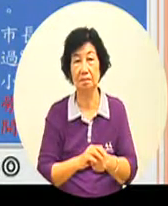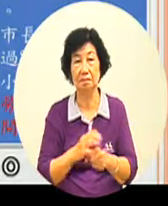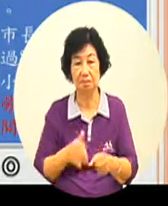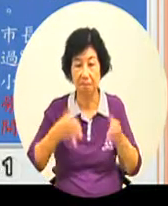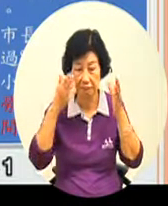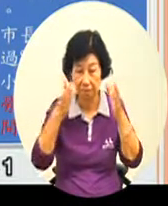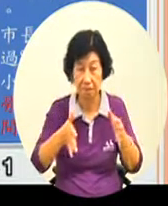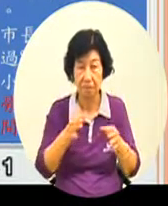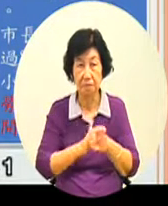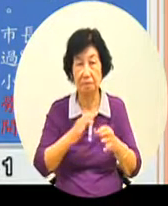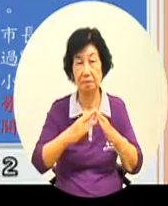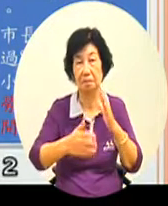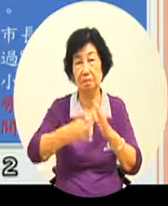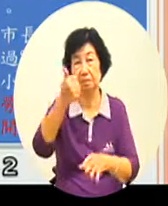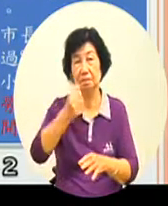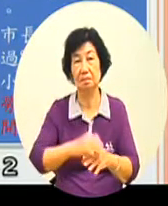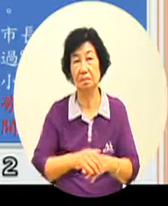部分，